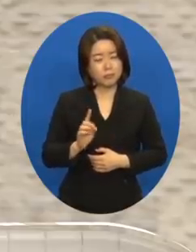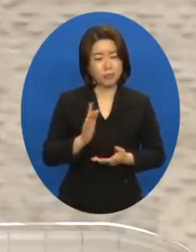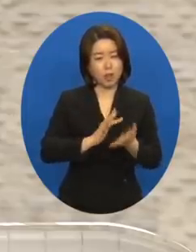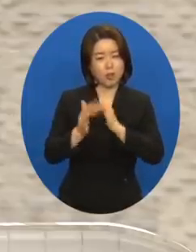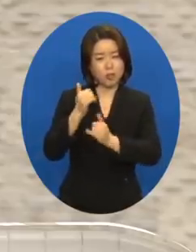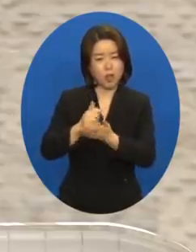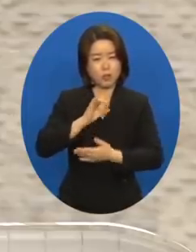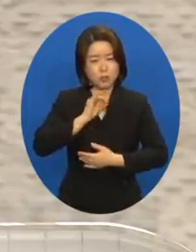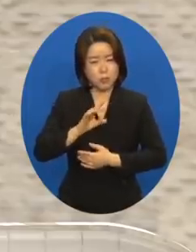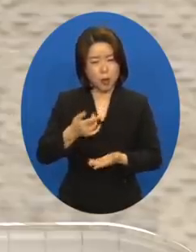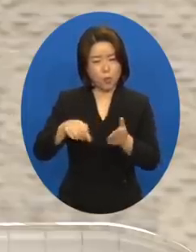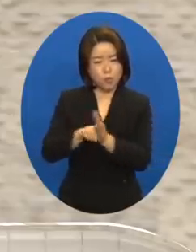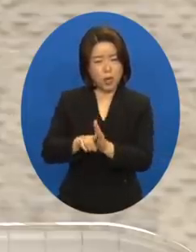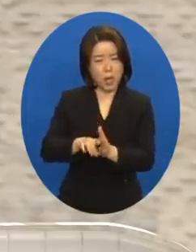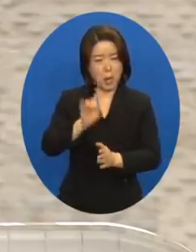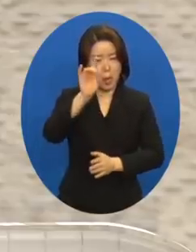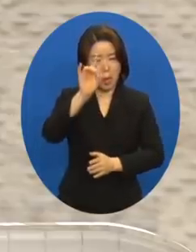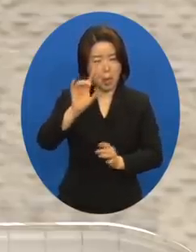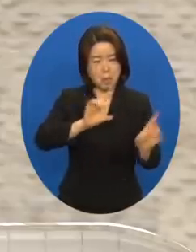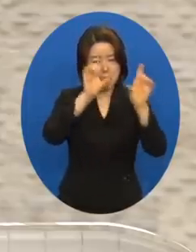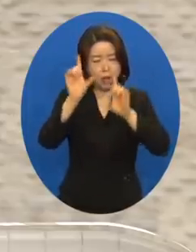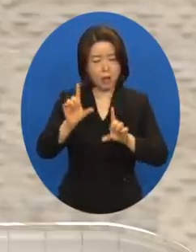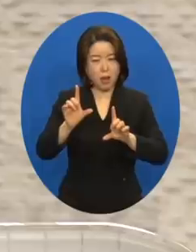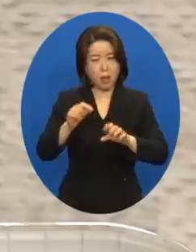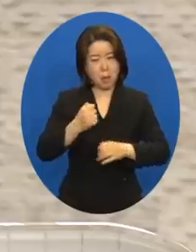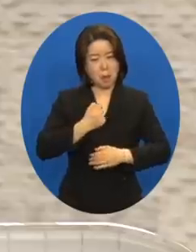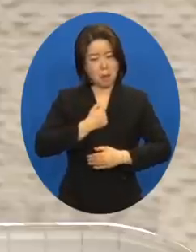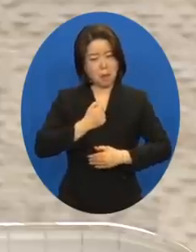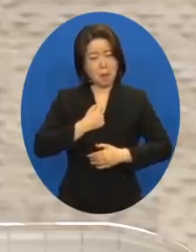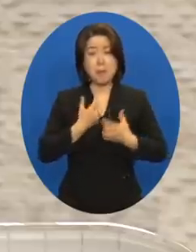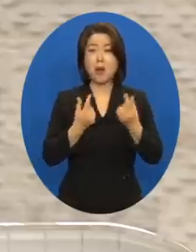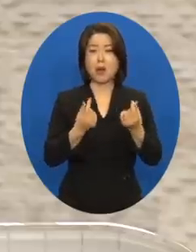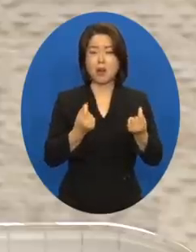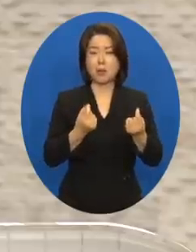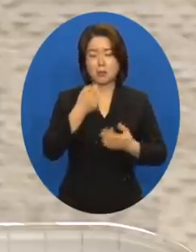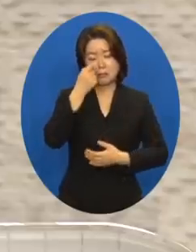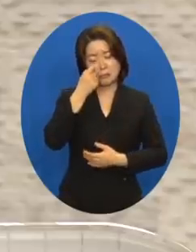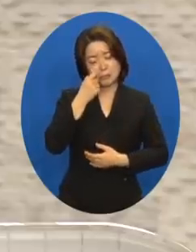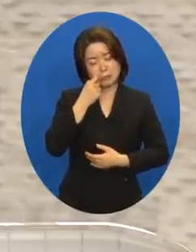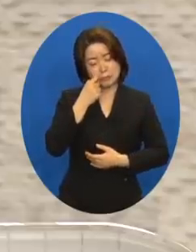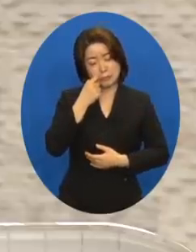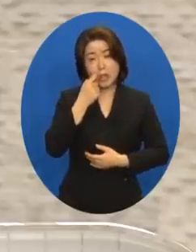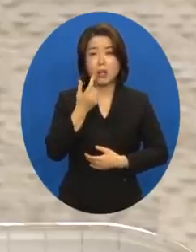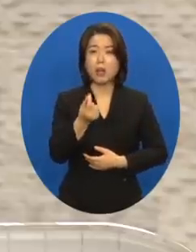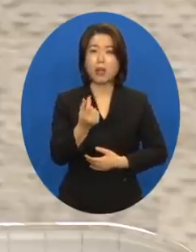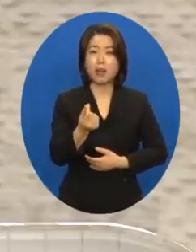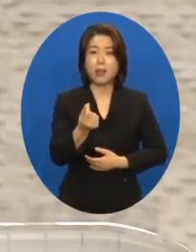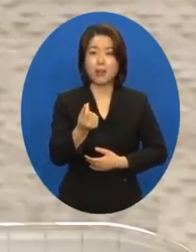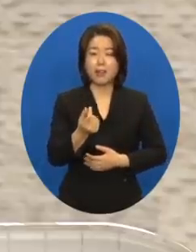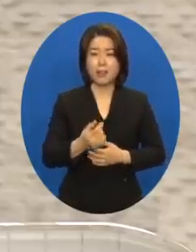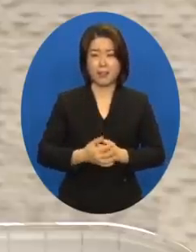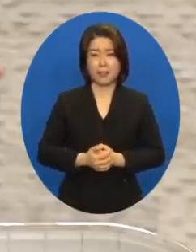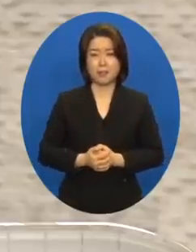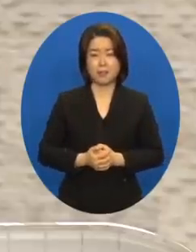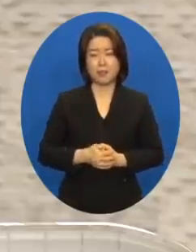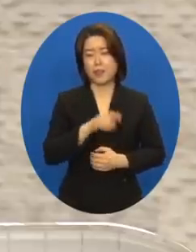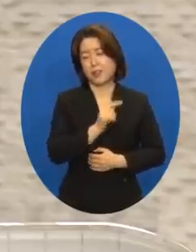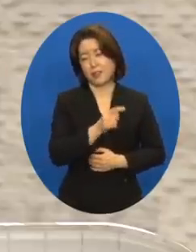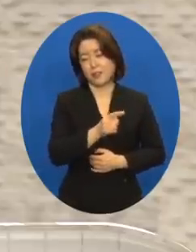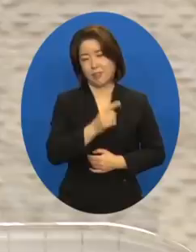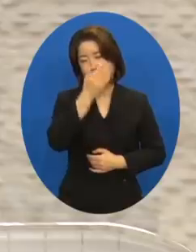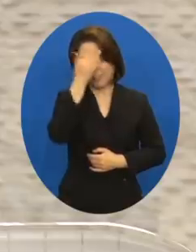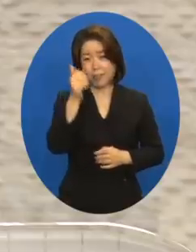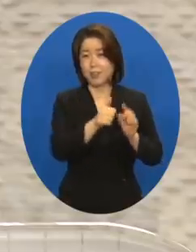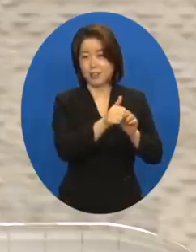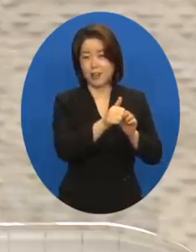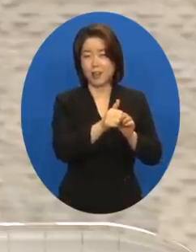위해서 살아야 대담이 너무 답답하고 슬프다는 거예요 정말 몰라서 안 되느냐